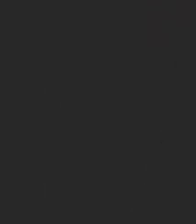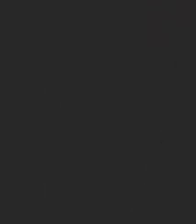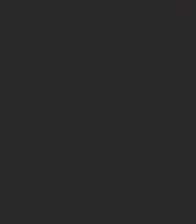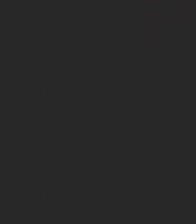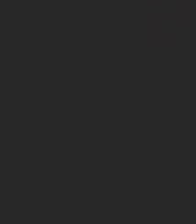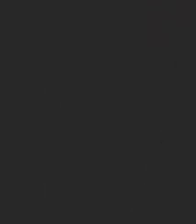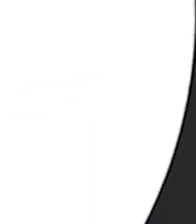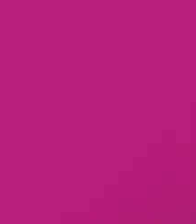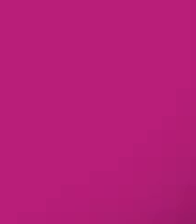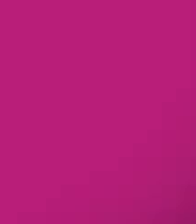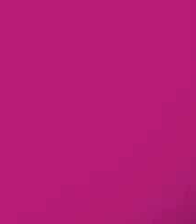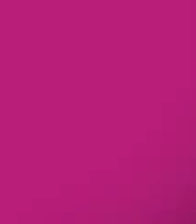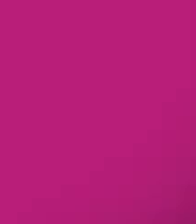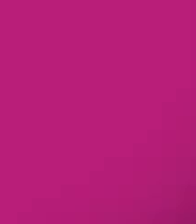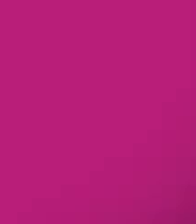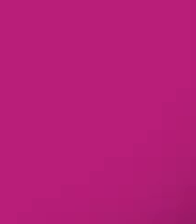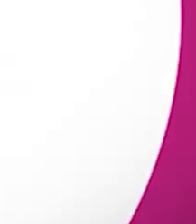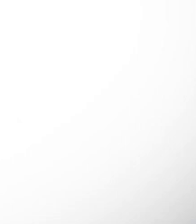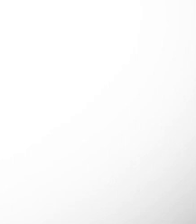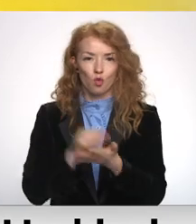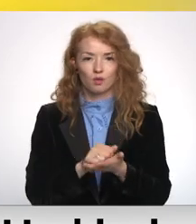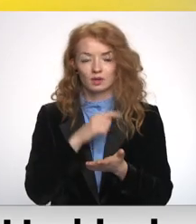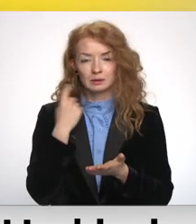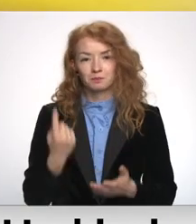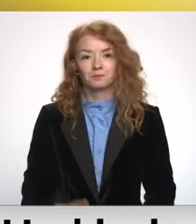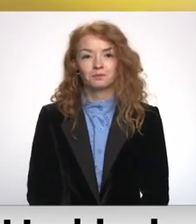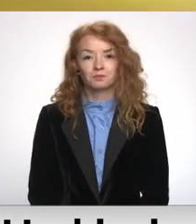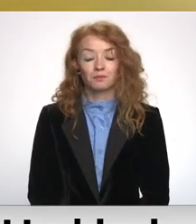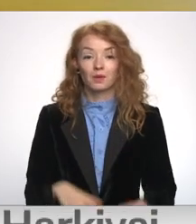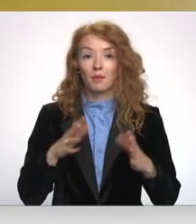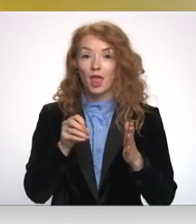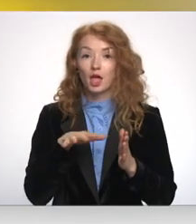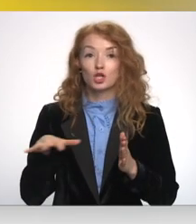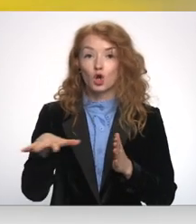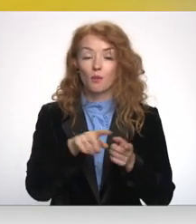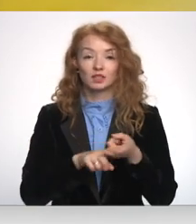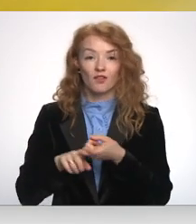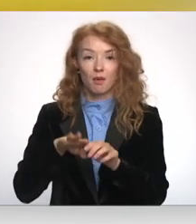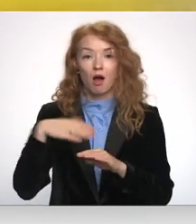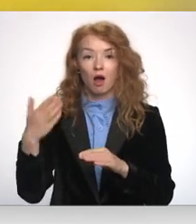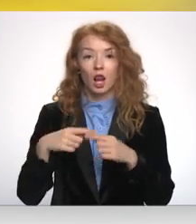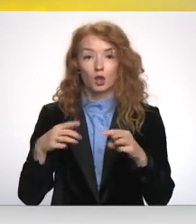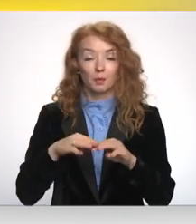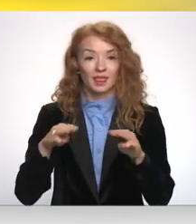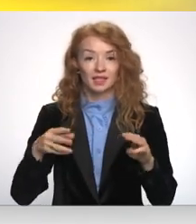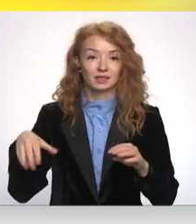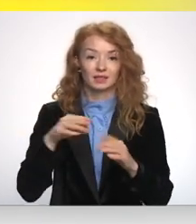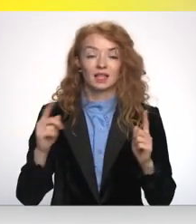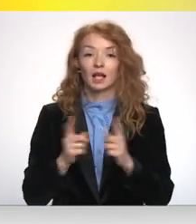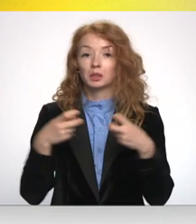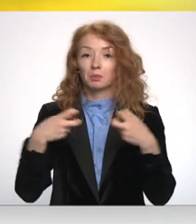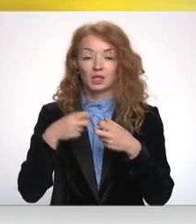Re! Viss ēters ir te! Tikmēr Eiropas Savienības ārlietu ministri šodien tieks Briselē,